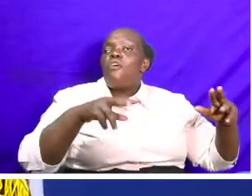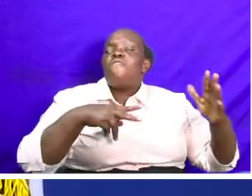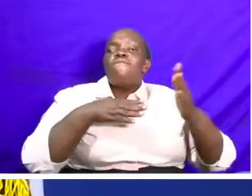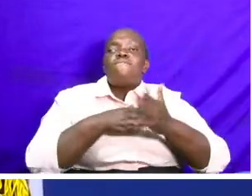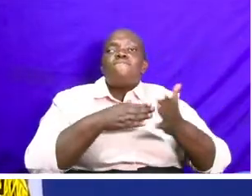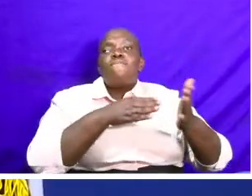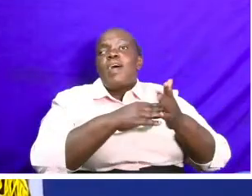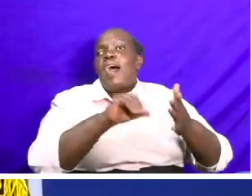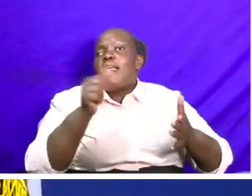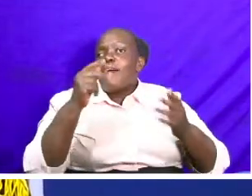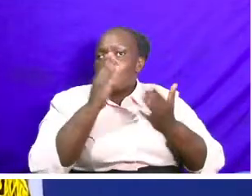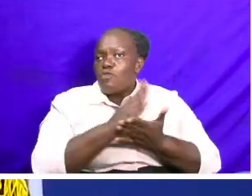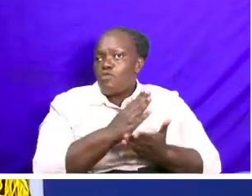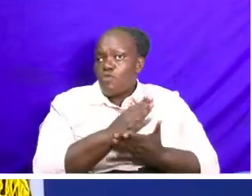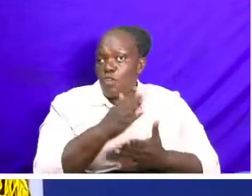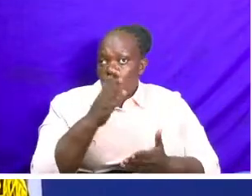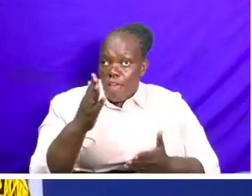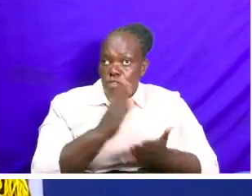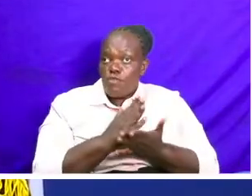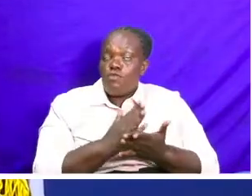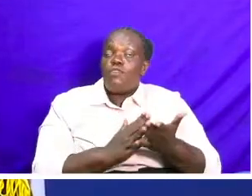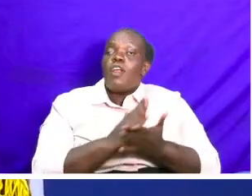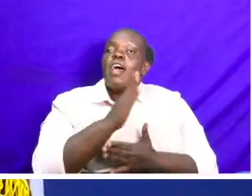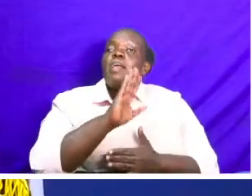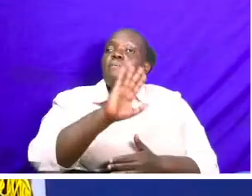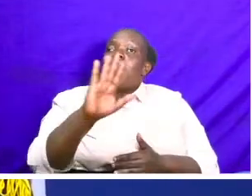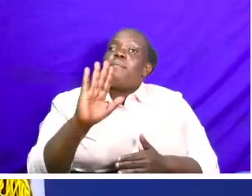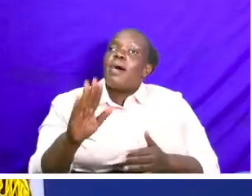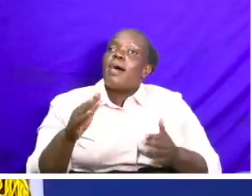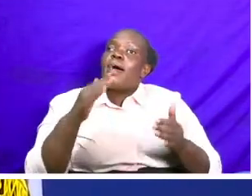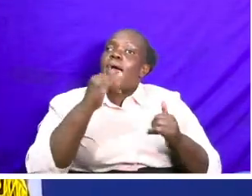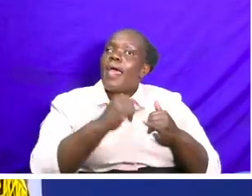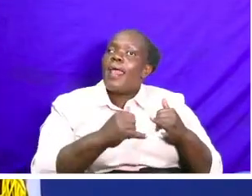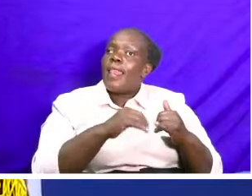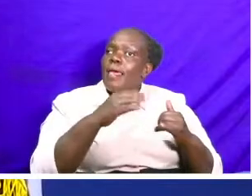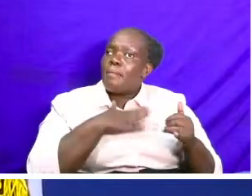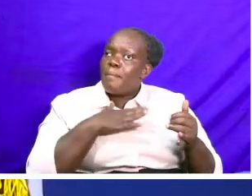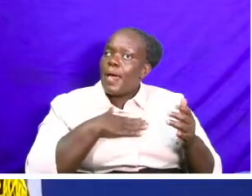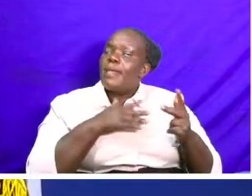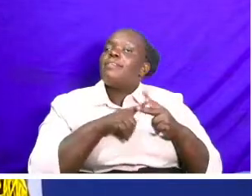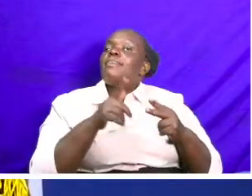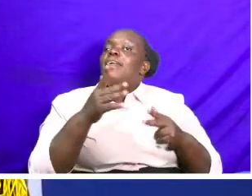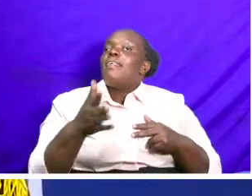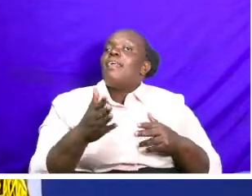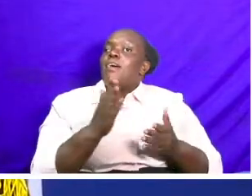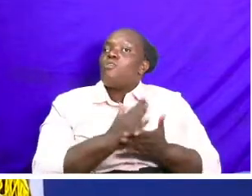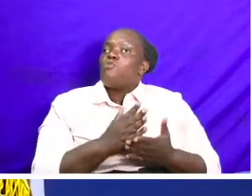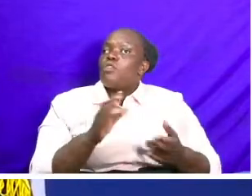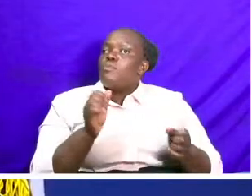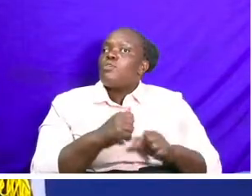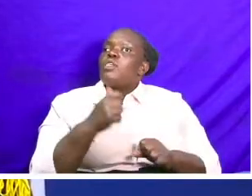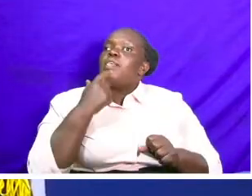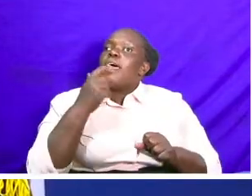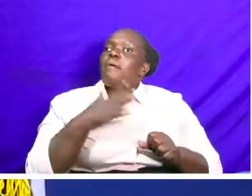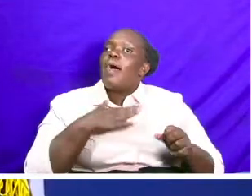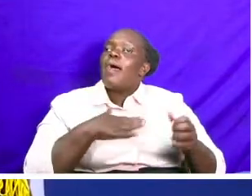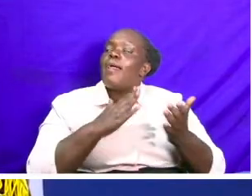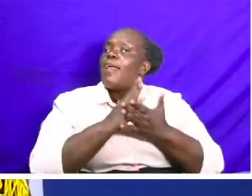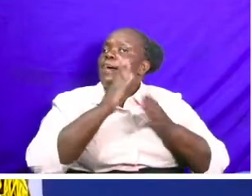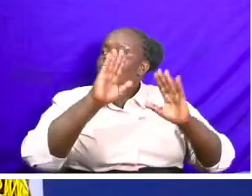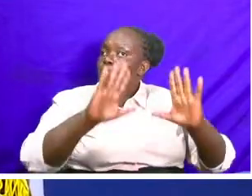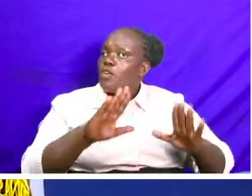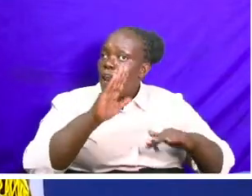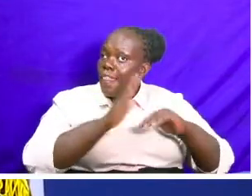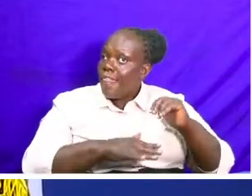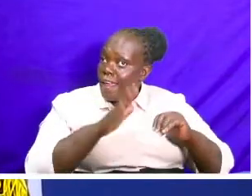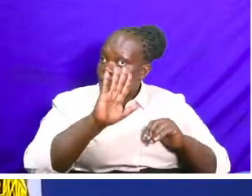sababu pale haki yako inaishia ndio yangu inaanzia. Huwezi kuwa kwamba unasema haki yangu ni muhimu kuliko ya